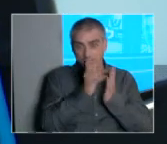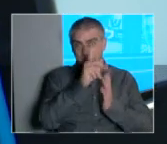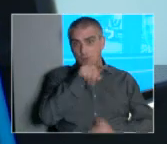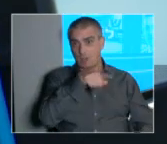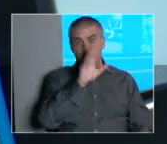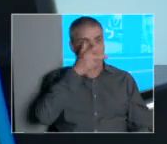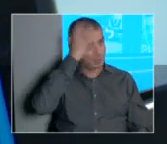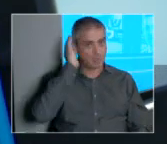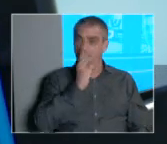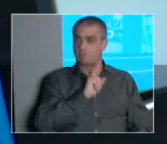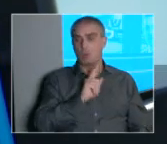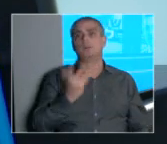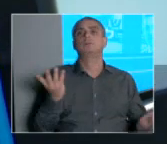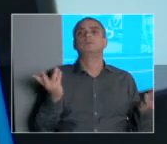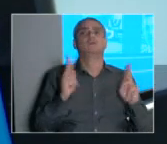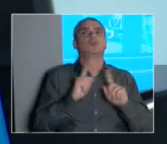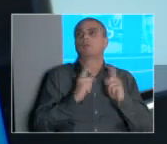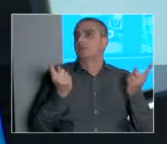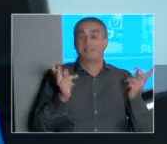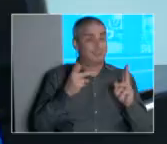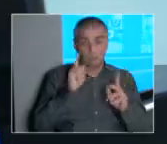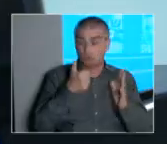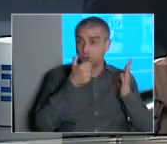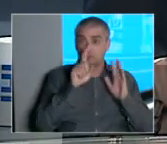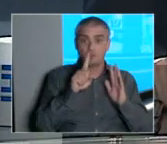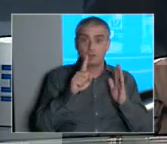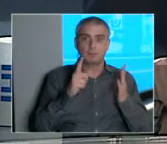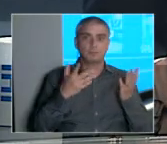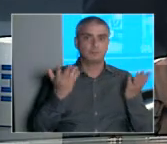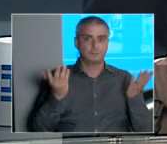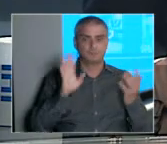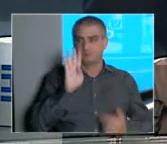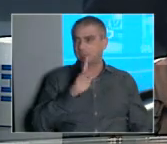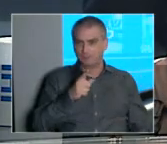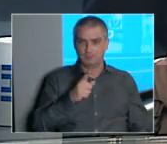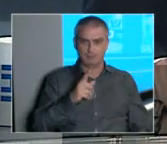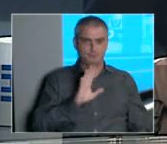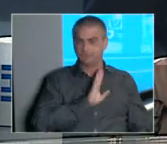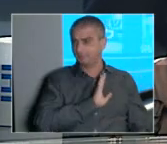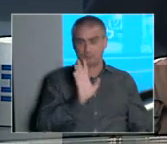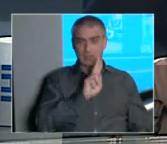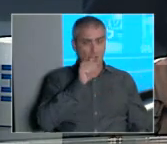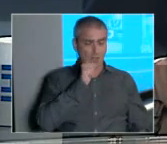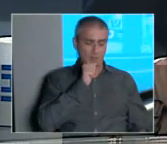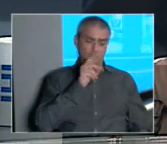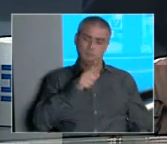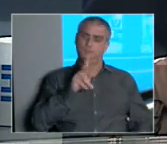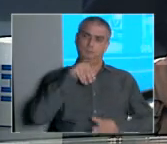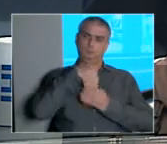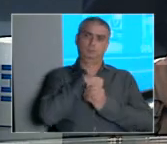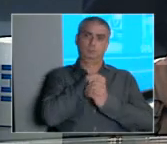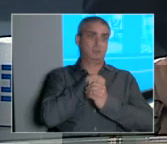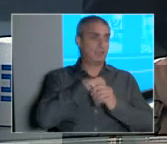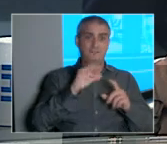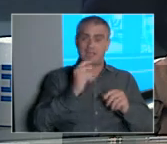הלאו שלכם על לפיד, אם לא תהיה קונסטלציה אחרת. ברור שאם יש 61 לנתניהו בלי כחול לבן, אתם תשבו איתו. אבל